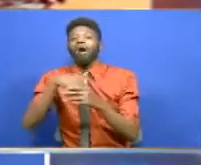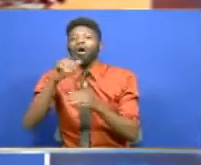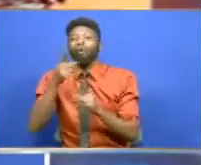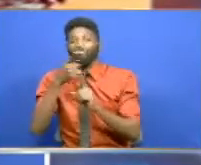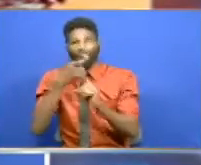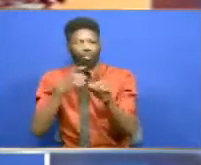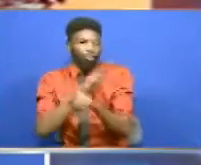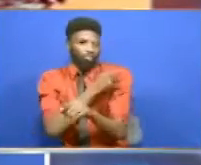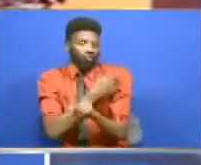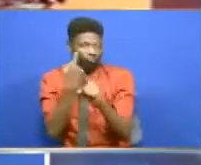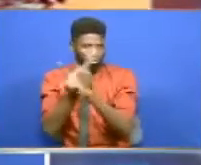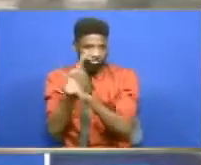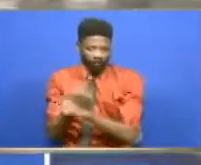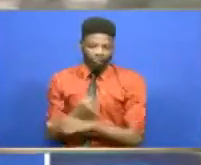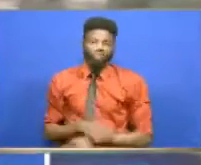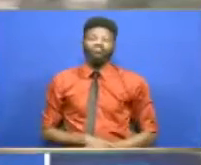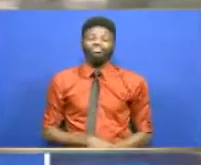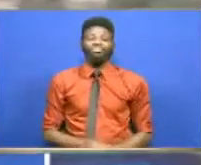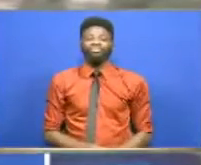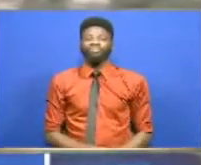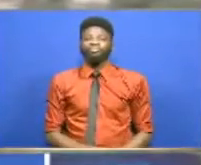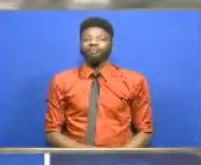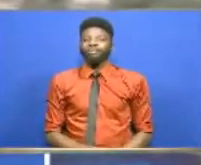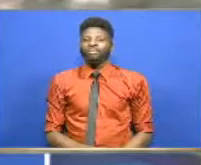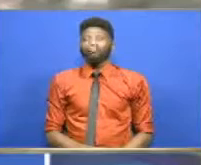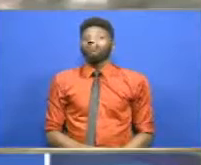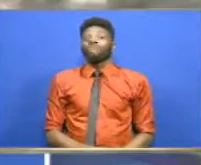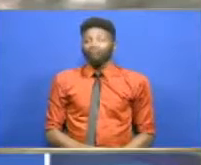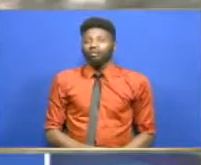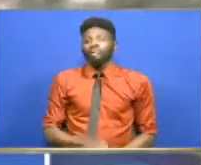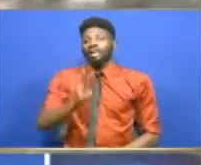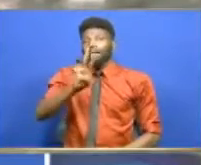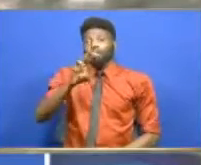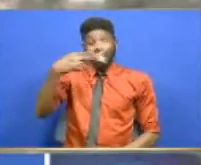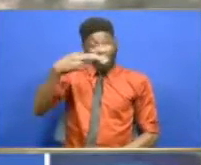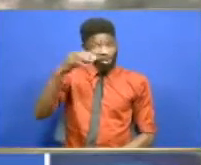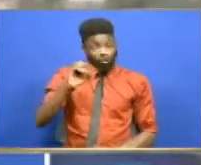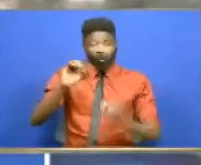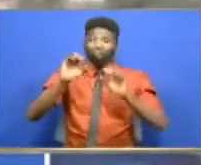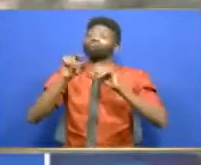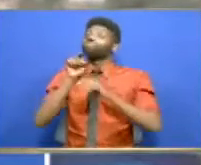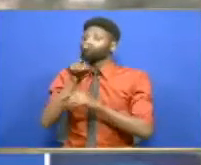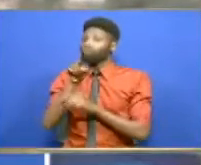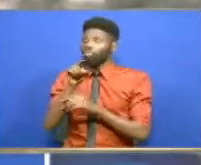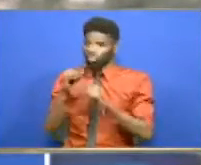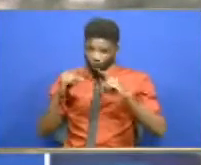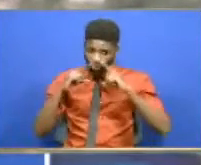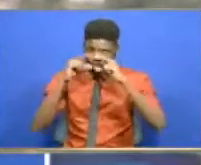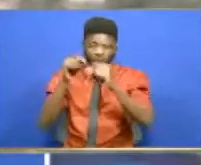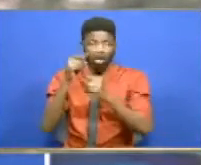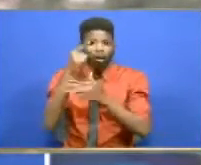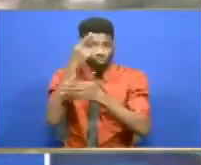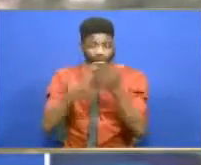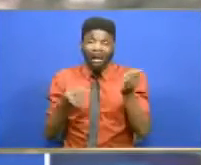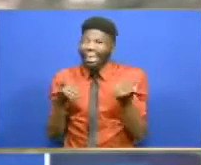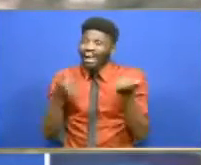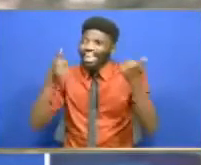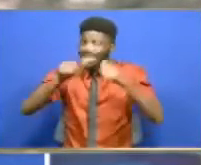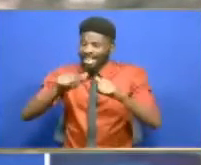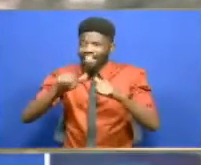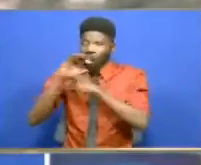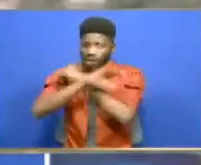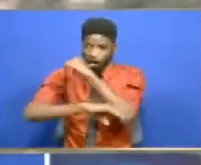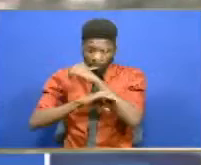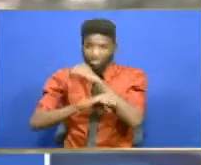vya afya nchini. Shirika la Afya Ulimwenguni WHO linasema kwamba nchi yoyote ambayo kiwango chake